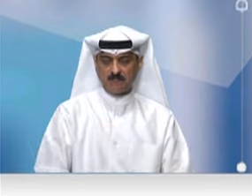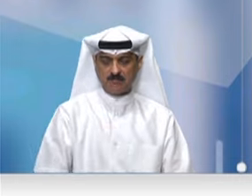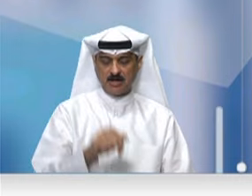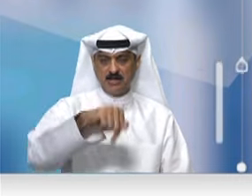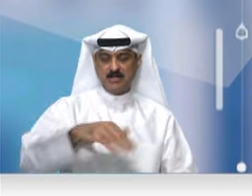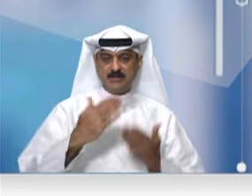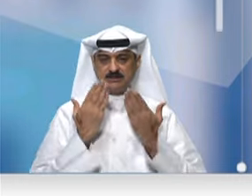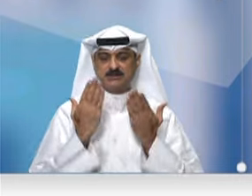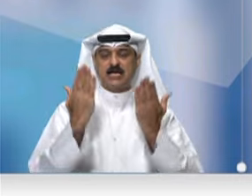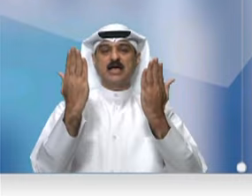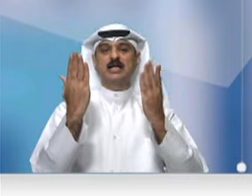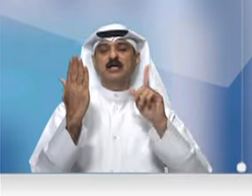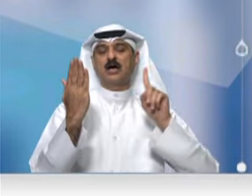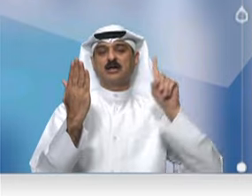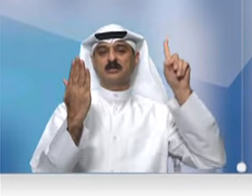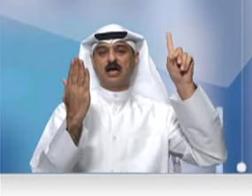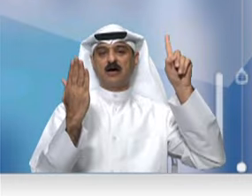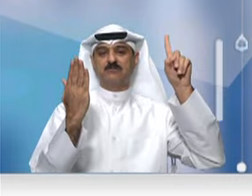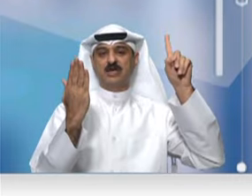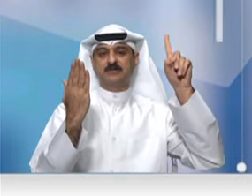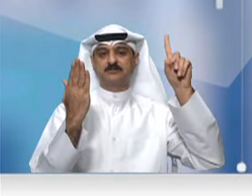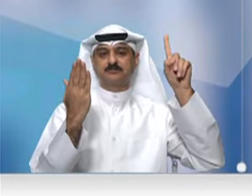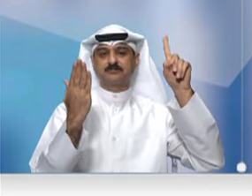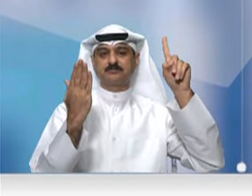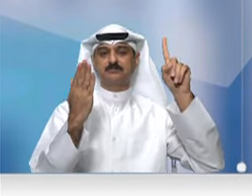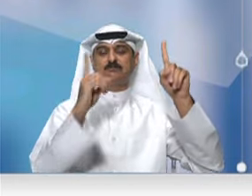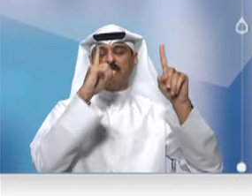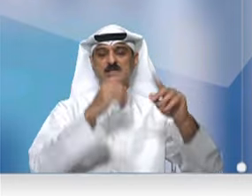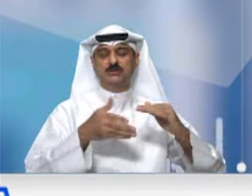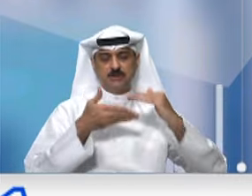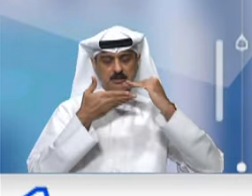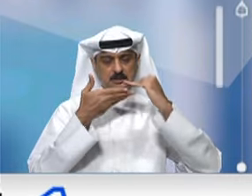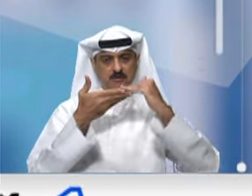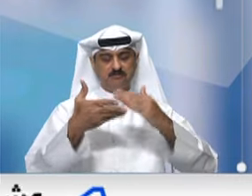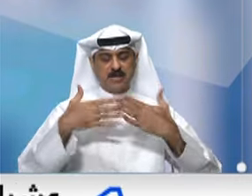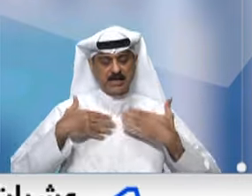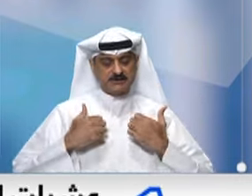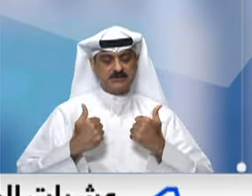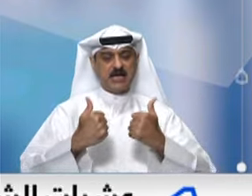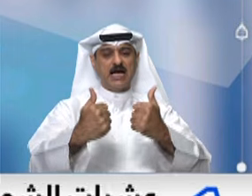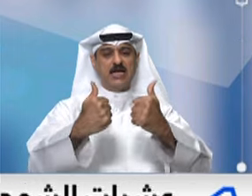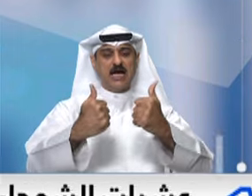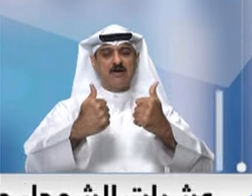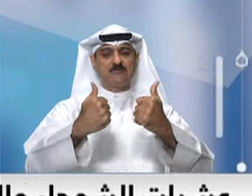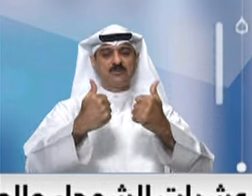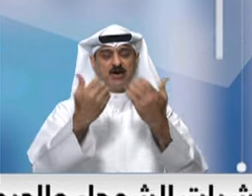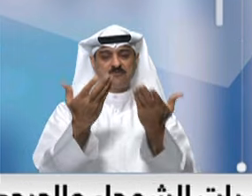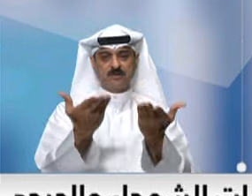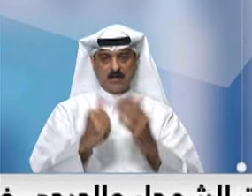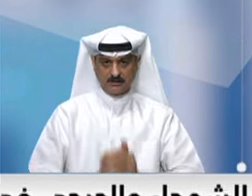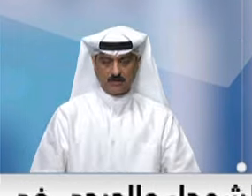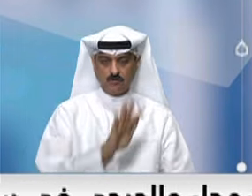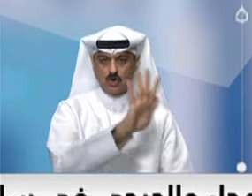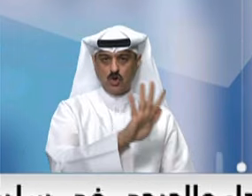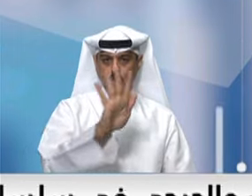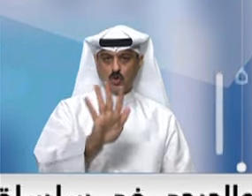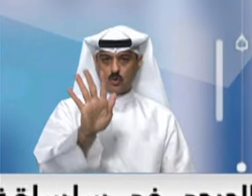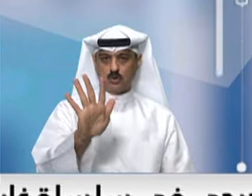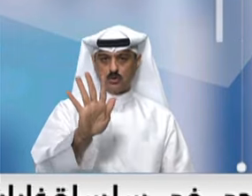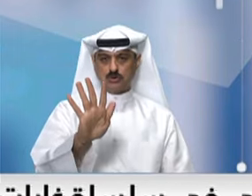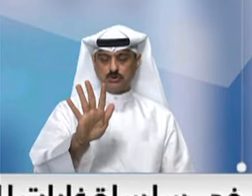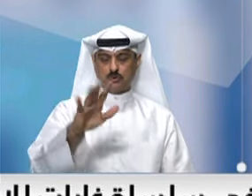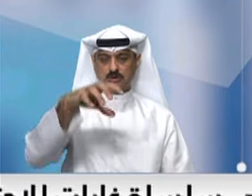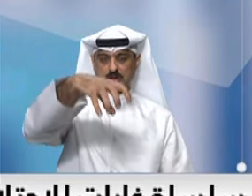سائلا المولى العلي القدير ان ينعم عليه بدوام الصحه والعافيه وعلى شعب